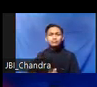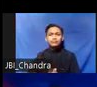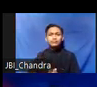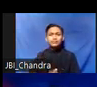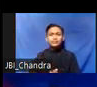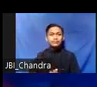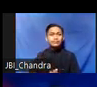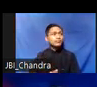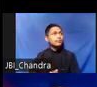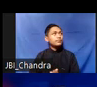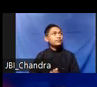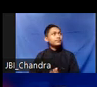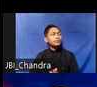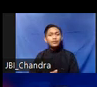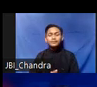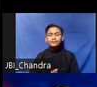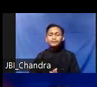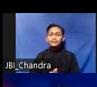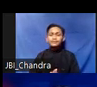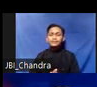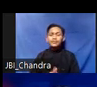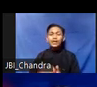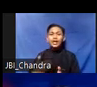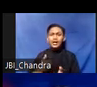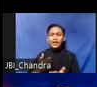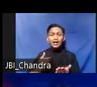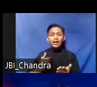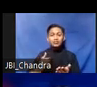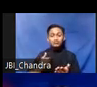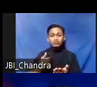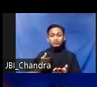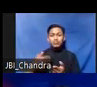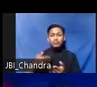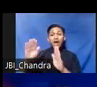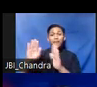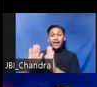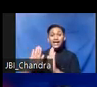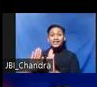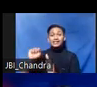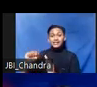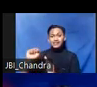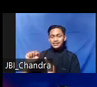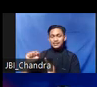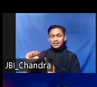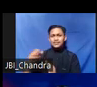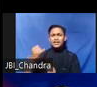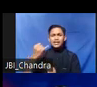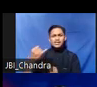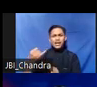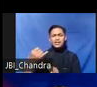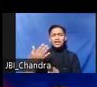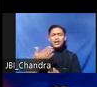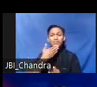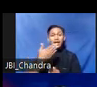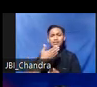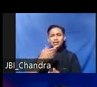menjadi masalah sendiri ya dengan adanya manajemen ini nanti kesalahan-kesalahan yang basic seperti itu nanti akan